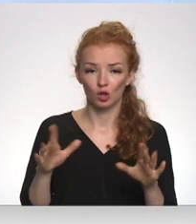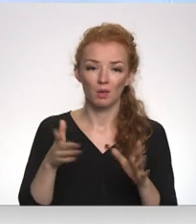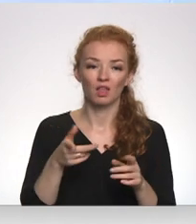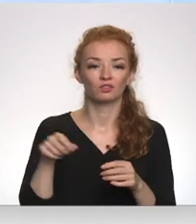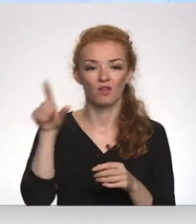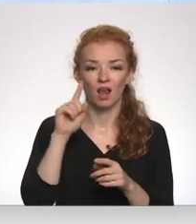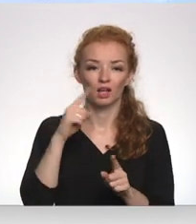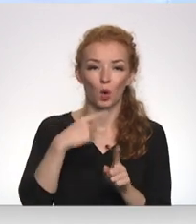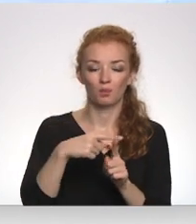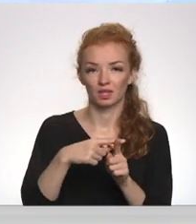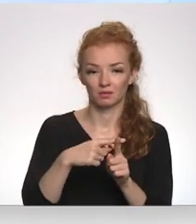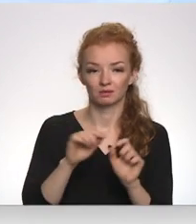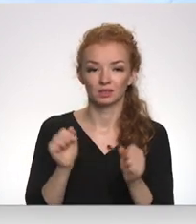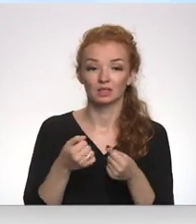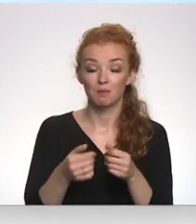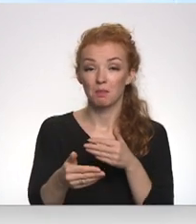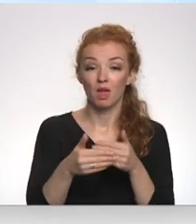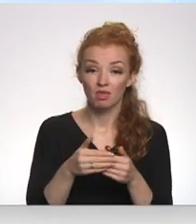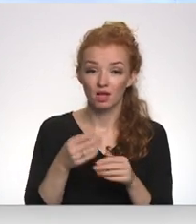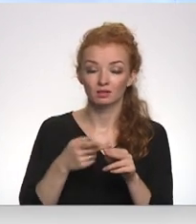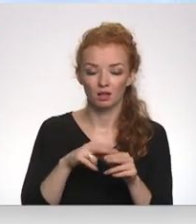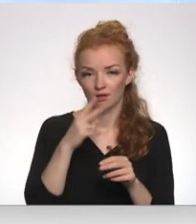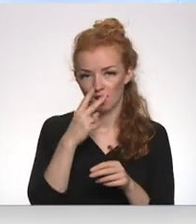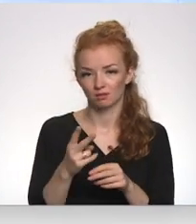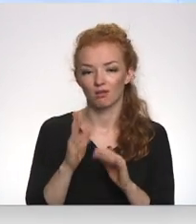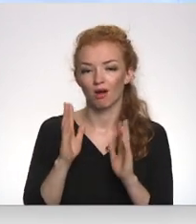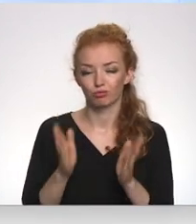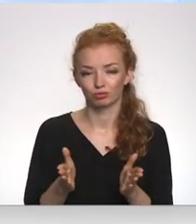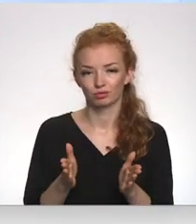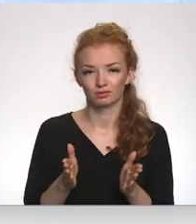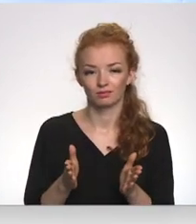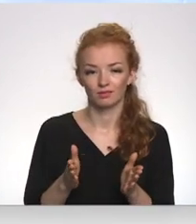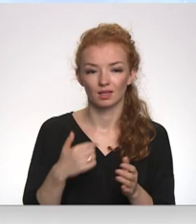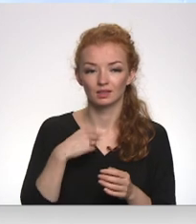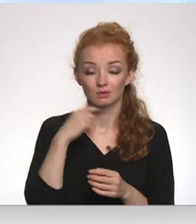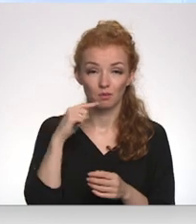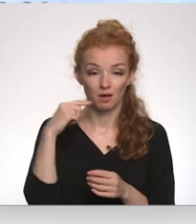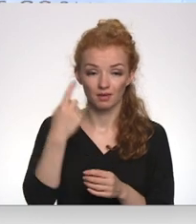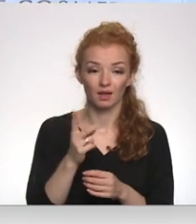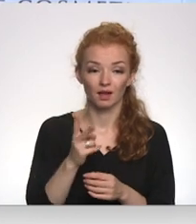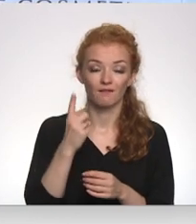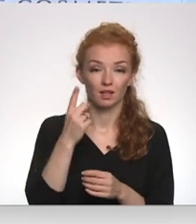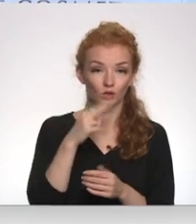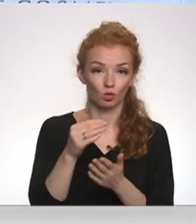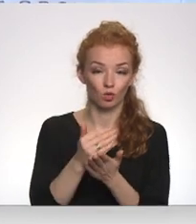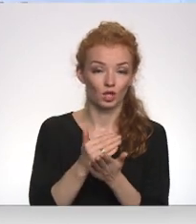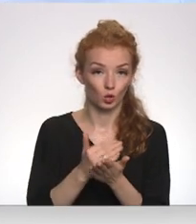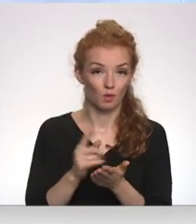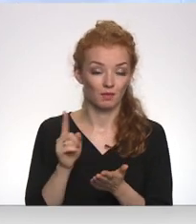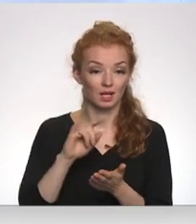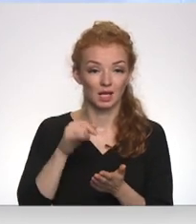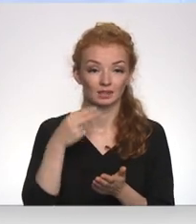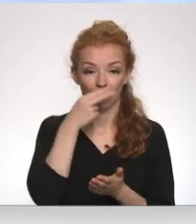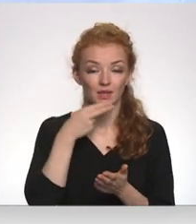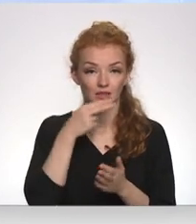optimismu. Nu, ziema atnāks, un tad mēs redzēsim, kā tas būs. Tomēr es gribu teikt, ka ir miesa nosacījuma, ka ja